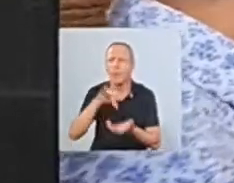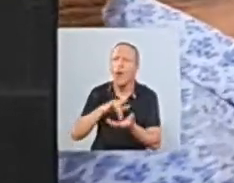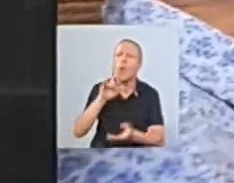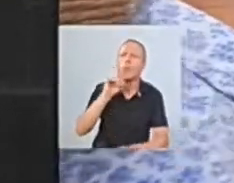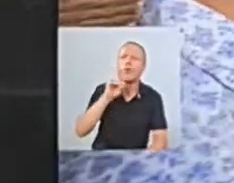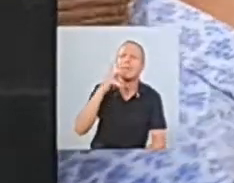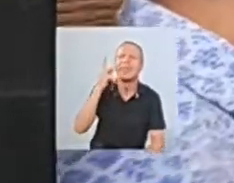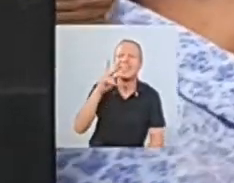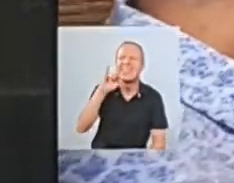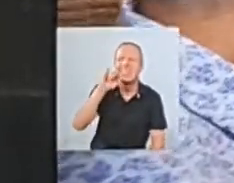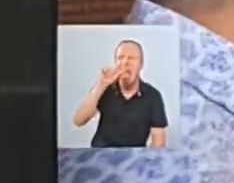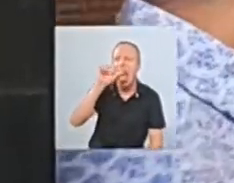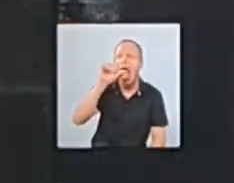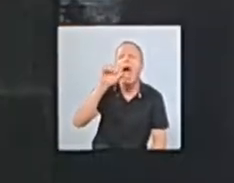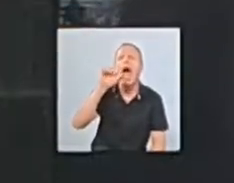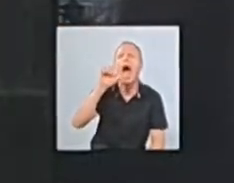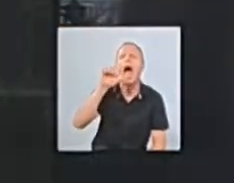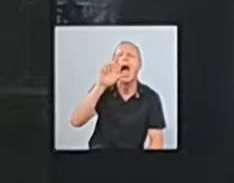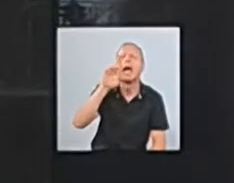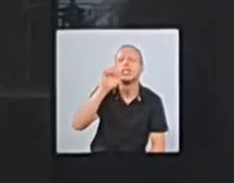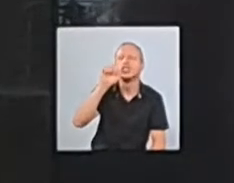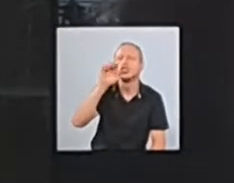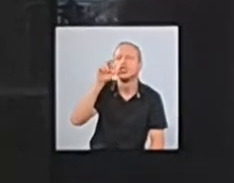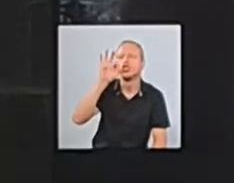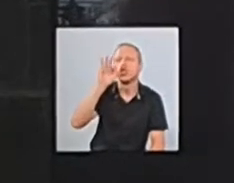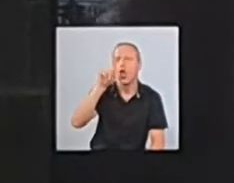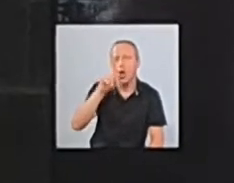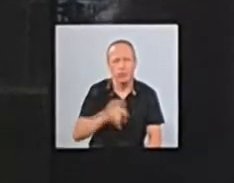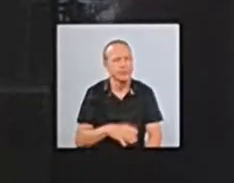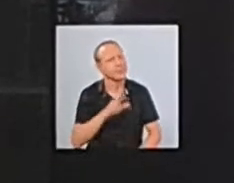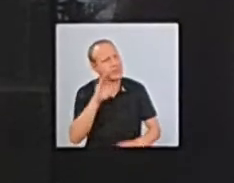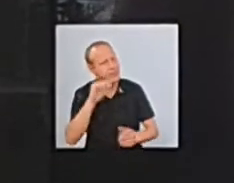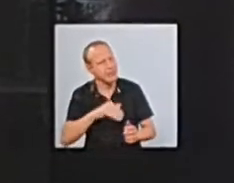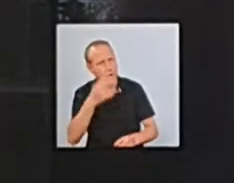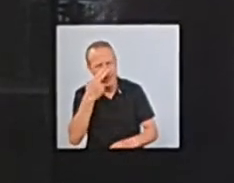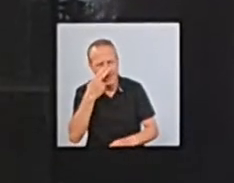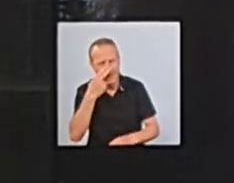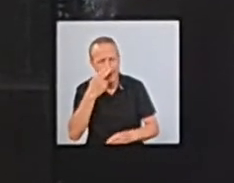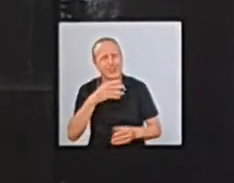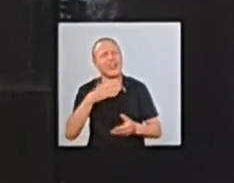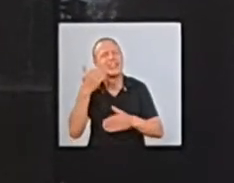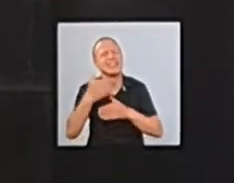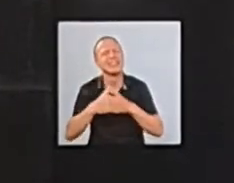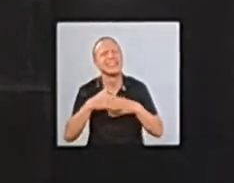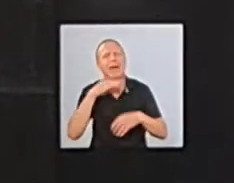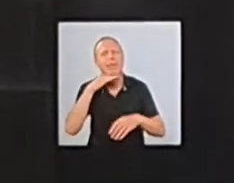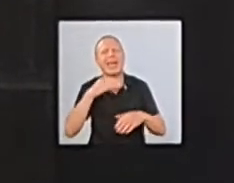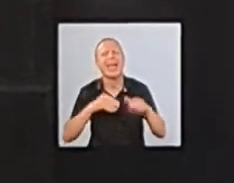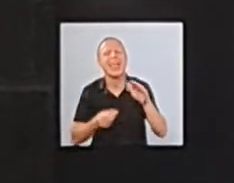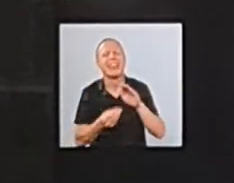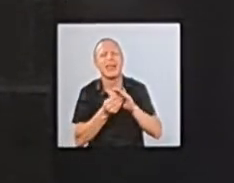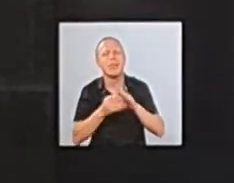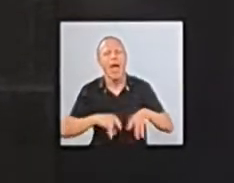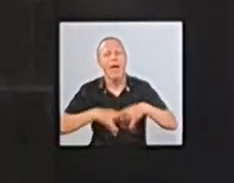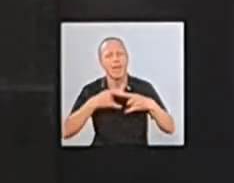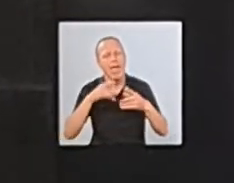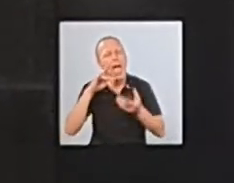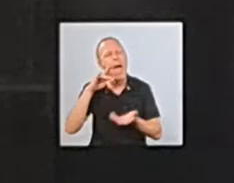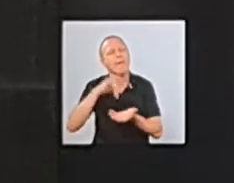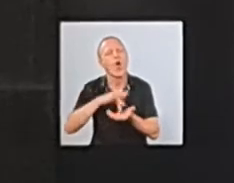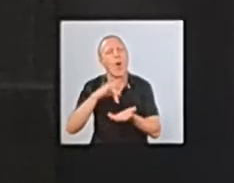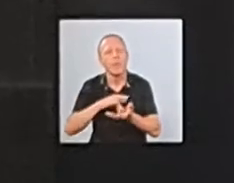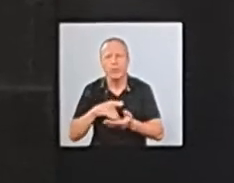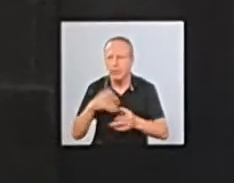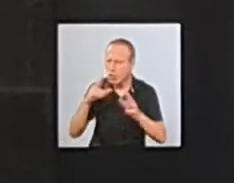אריסטו, אדון אריסטו. טוב, לפחות ניסינו. נסתפק בטיפ לחוויה יוונית מקומית. תשמע, יש לך פה את האווירה. אתה